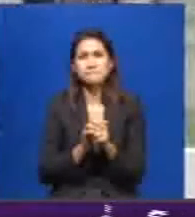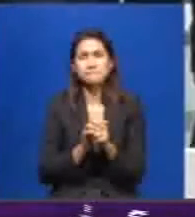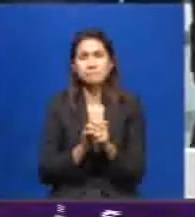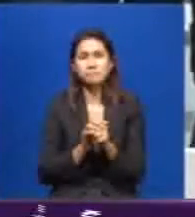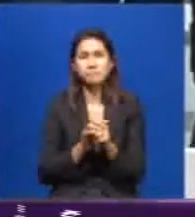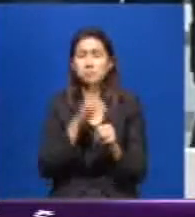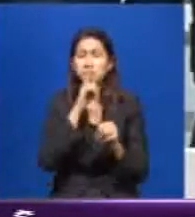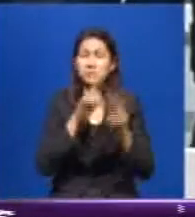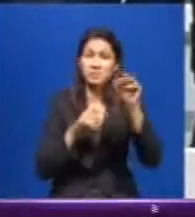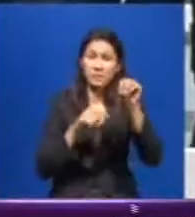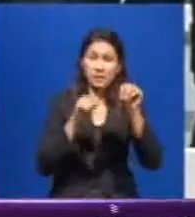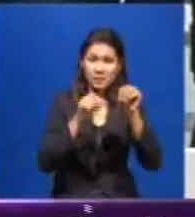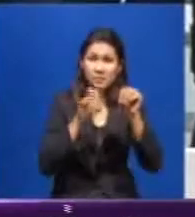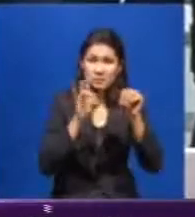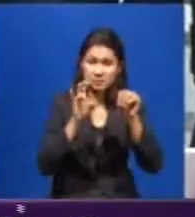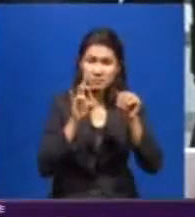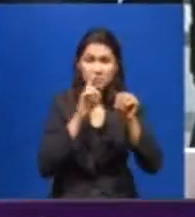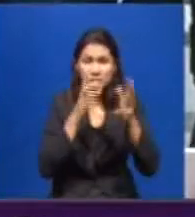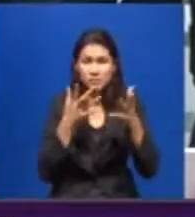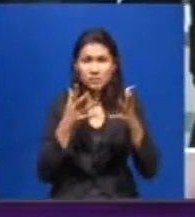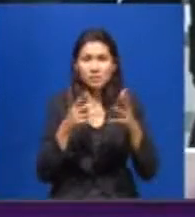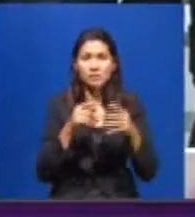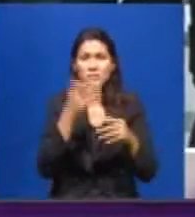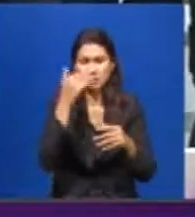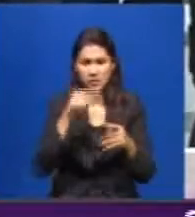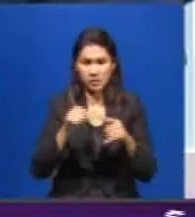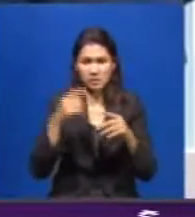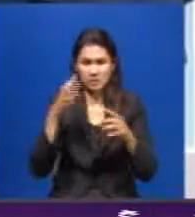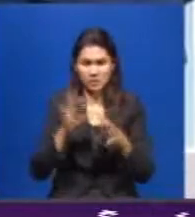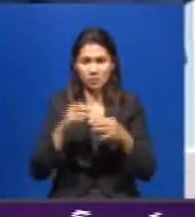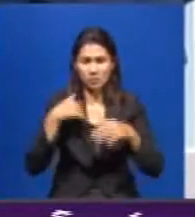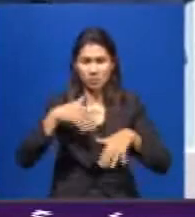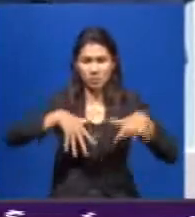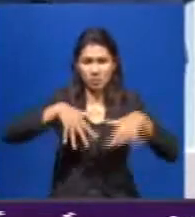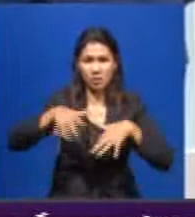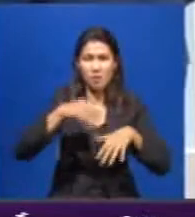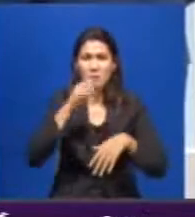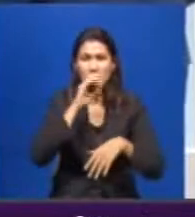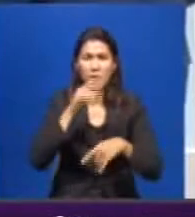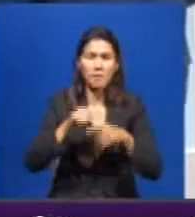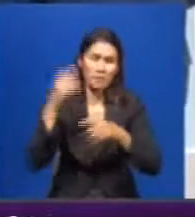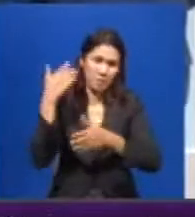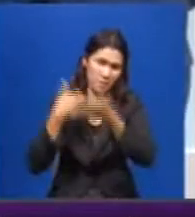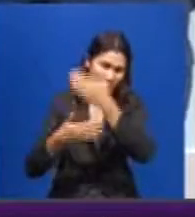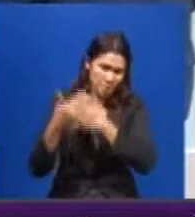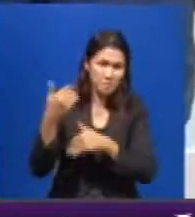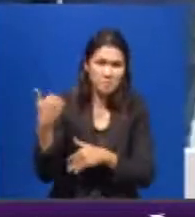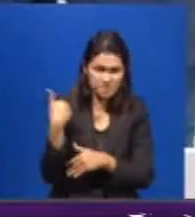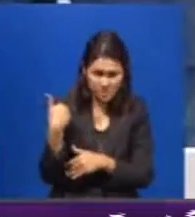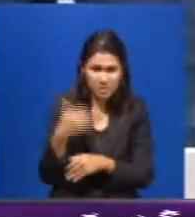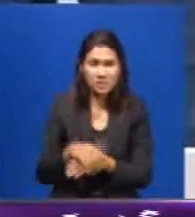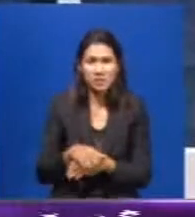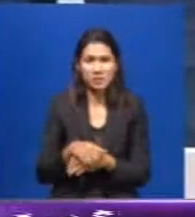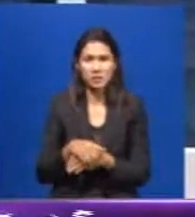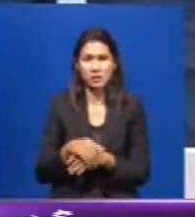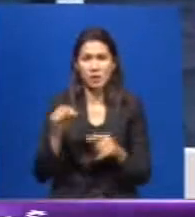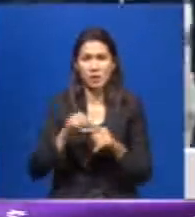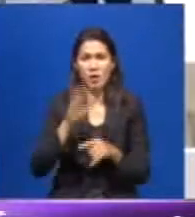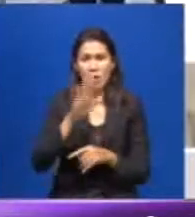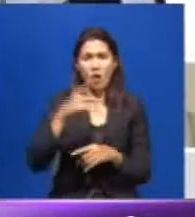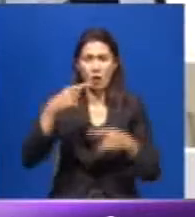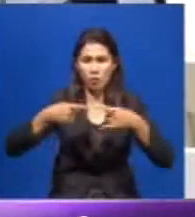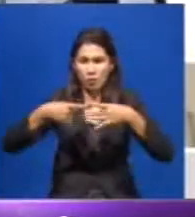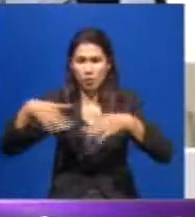เพณีเนี่ยก็ในเมื่อทางฝั่งมวลมหาประชาชนก็บอกว่าประเพณีเนี่ยมันมีอยู่ทางฝั่งของพรรคฝ่าย